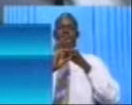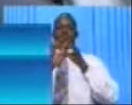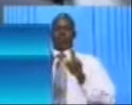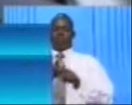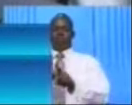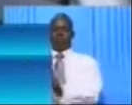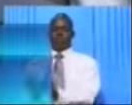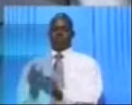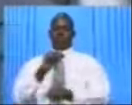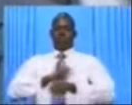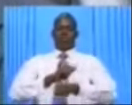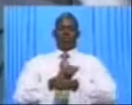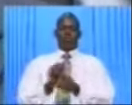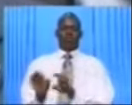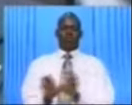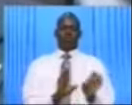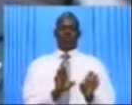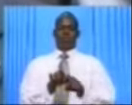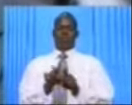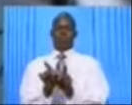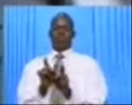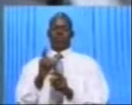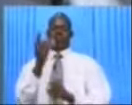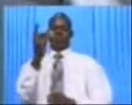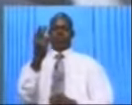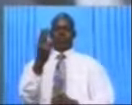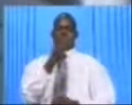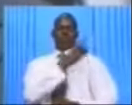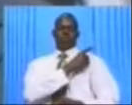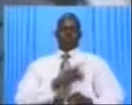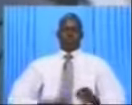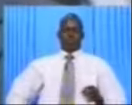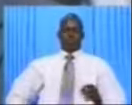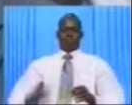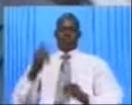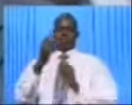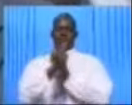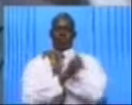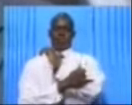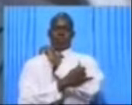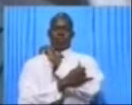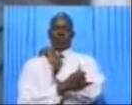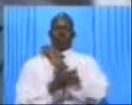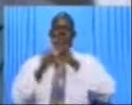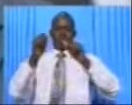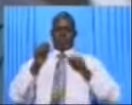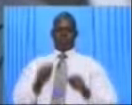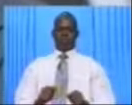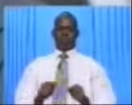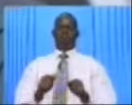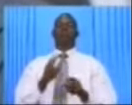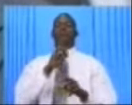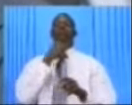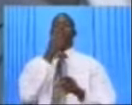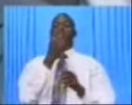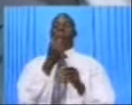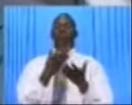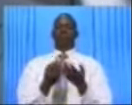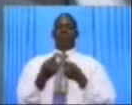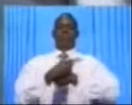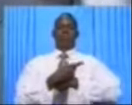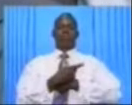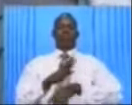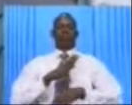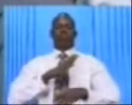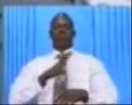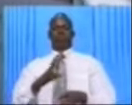différentes activités qui se mènent aux différents des deux départements ministériels des deux pays. Et on peut réellement dire aujourd'hui que les choses vont très bien